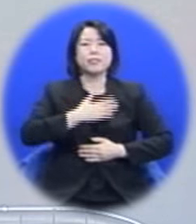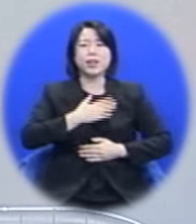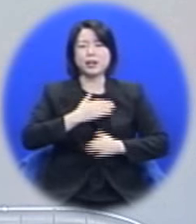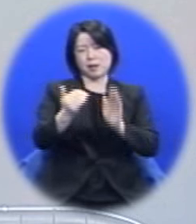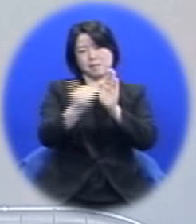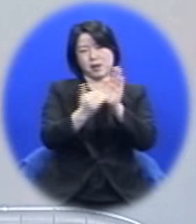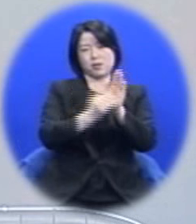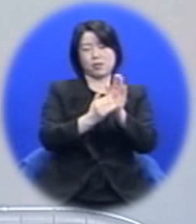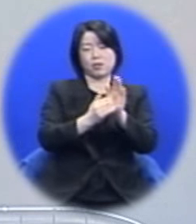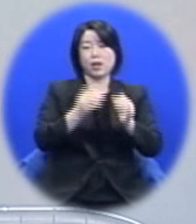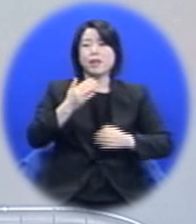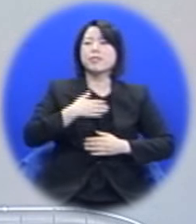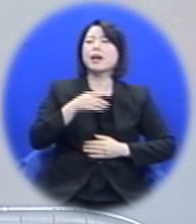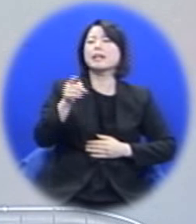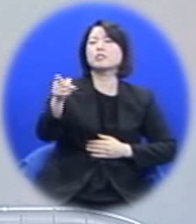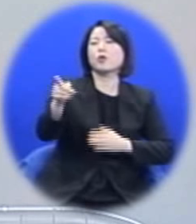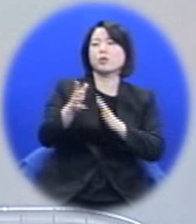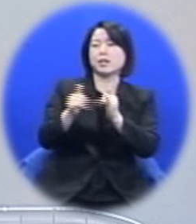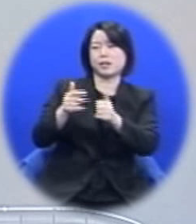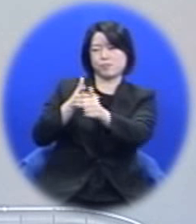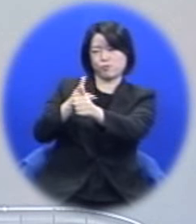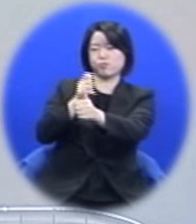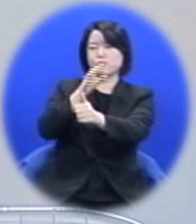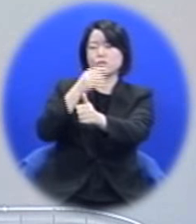내가 그를 죽일 거니까요.